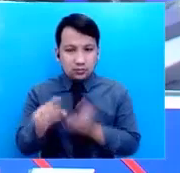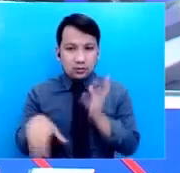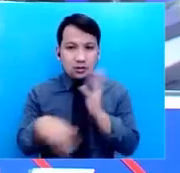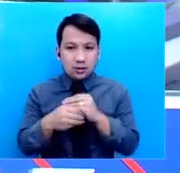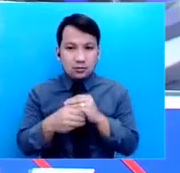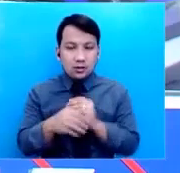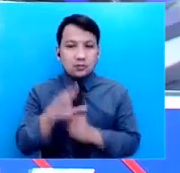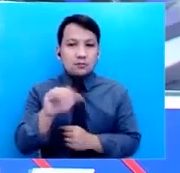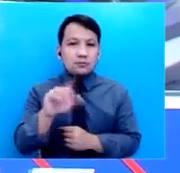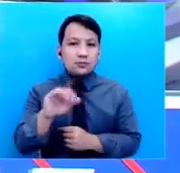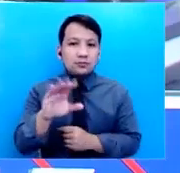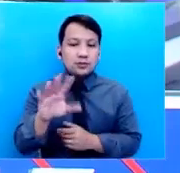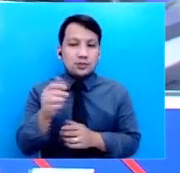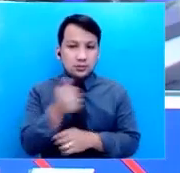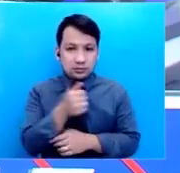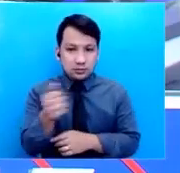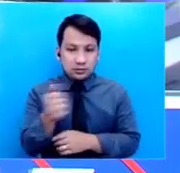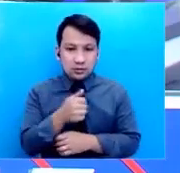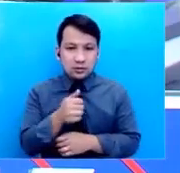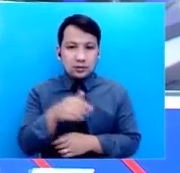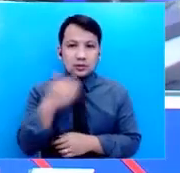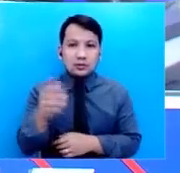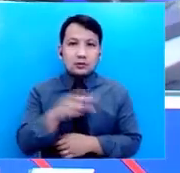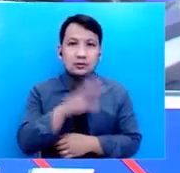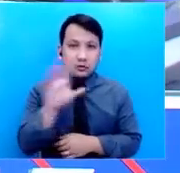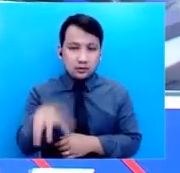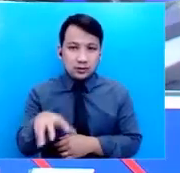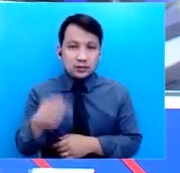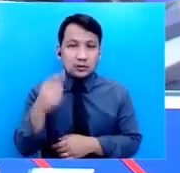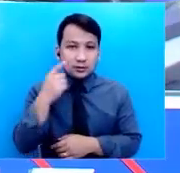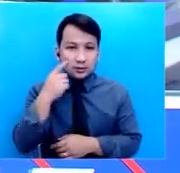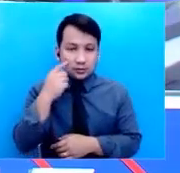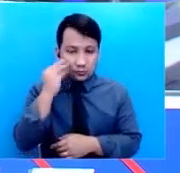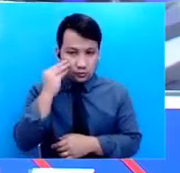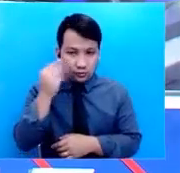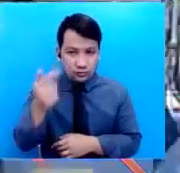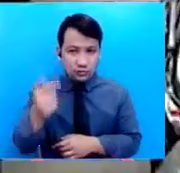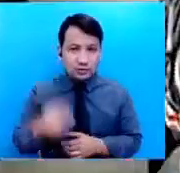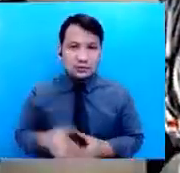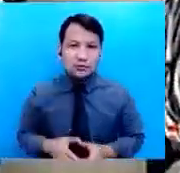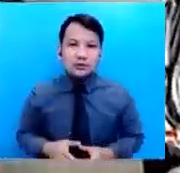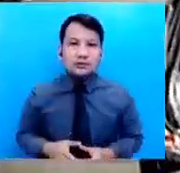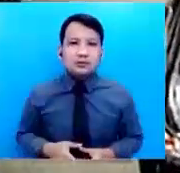pesos ang pamasahe. Nasa frontline ng balitang yan si Mon Gualvez.